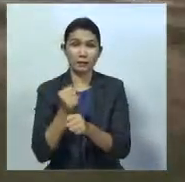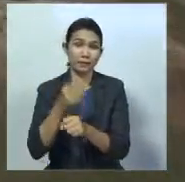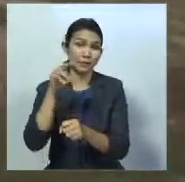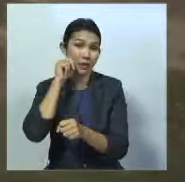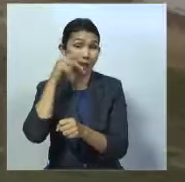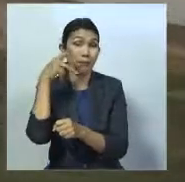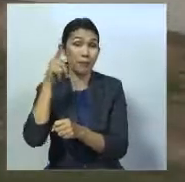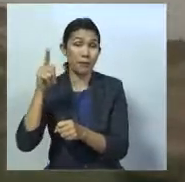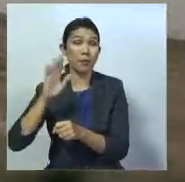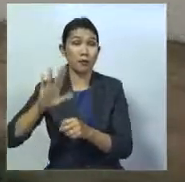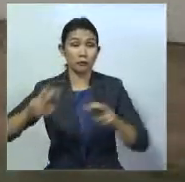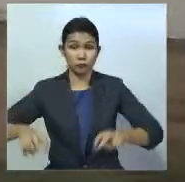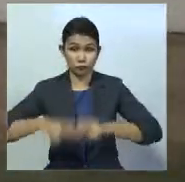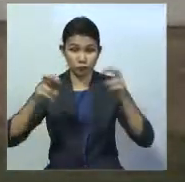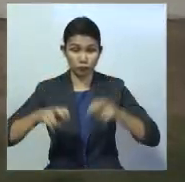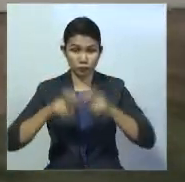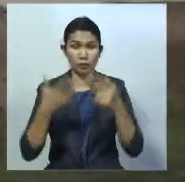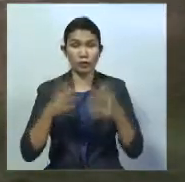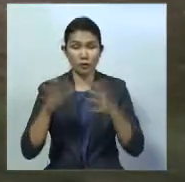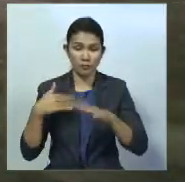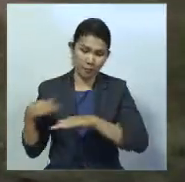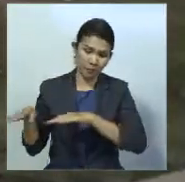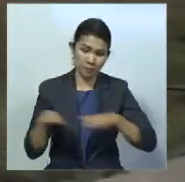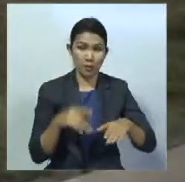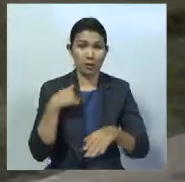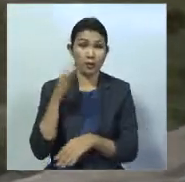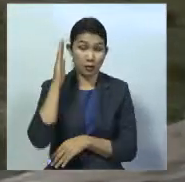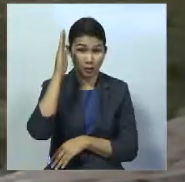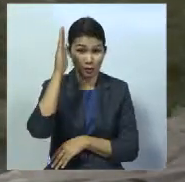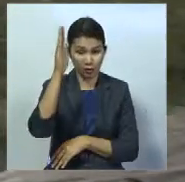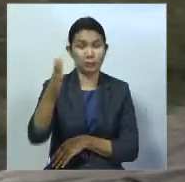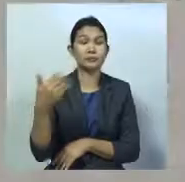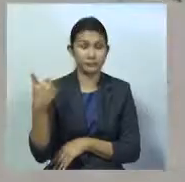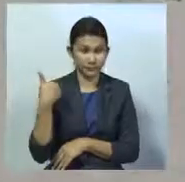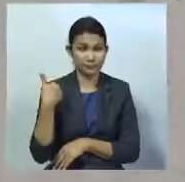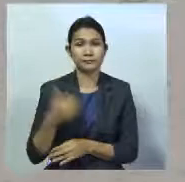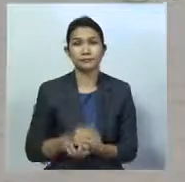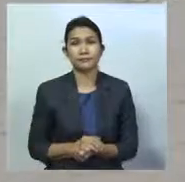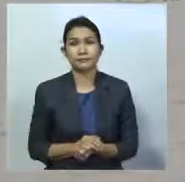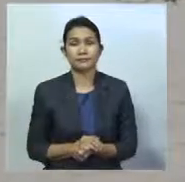บาลเมืองสุรินทร์และยังเป็นการเตรียมรองรับสถานการณ์ภัยแล้งที่อาจเกิดขึ้นในอนาคต